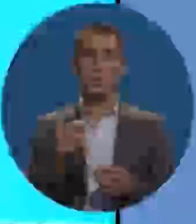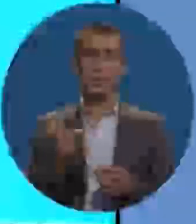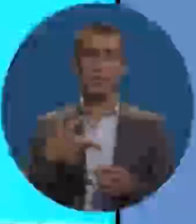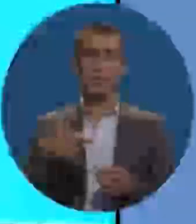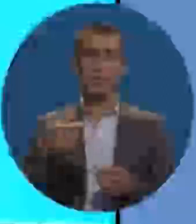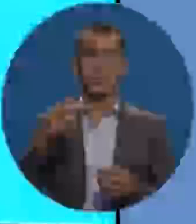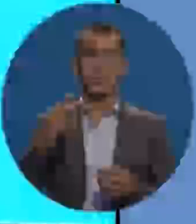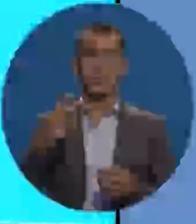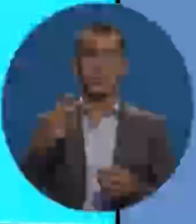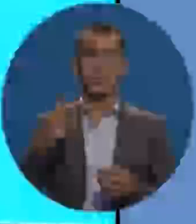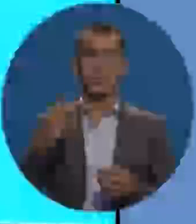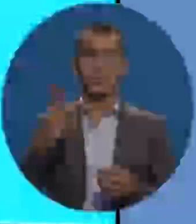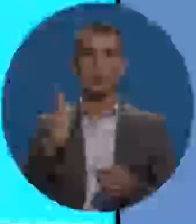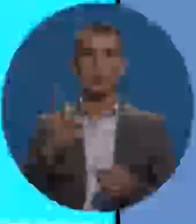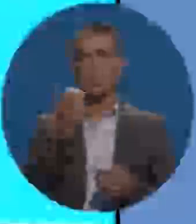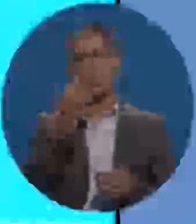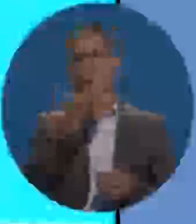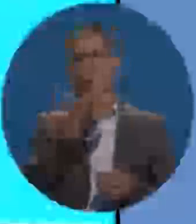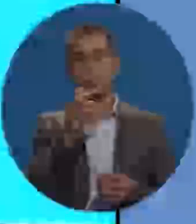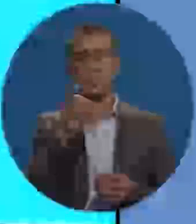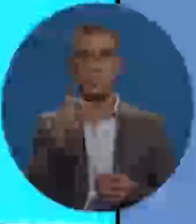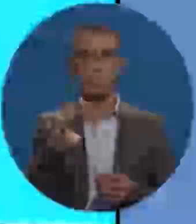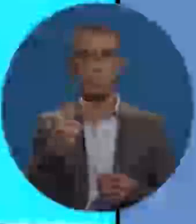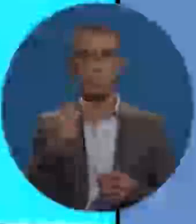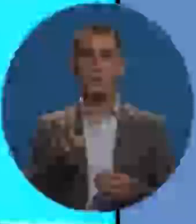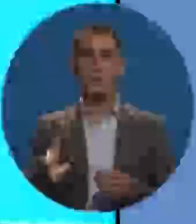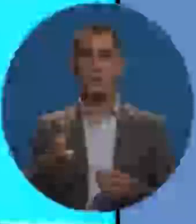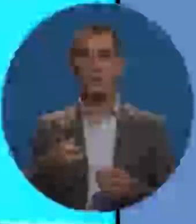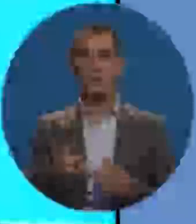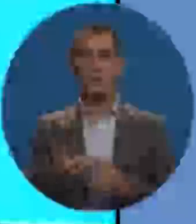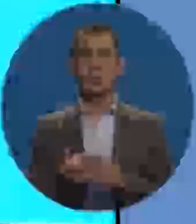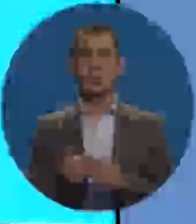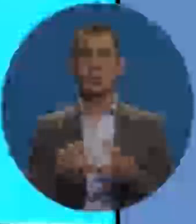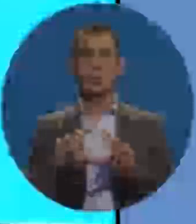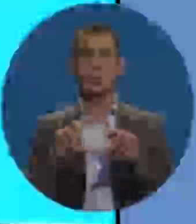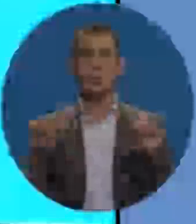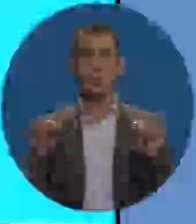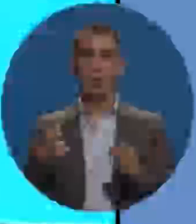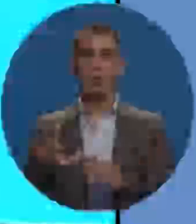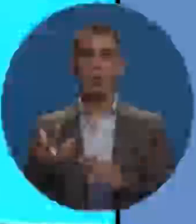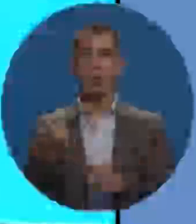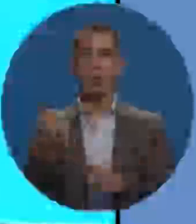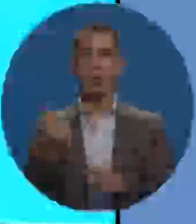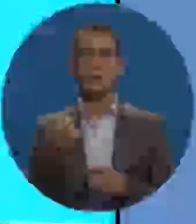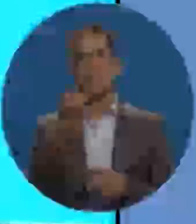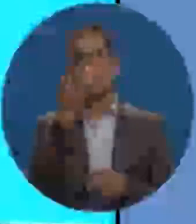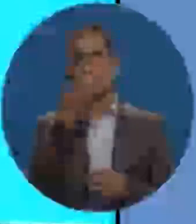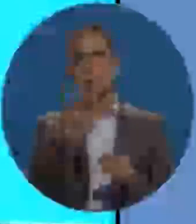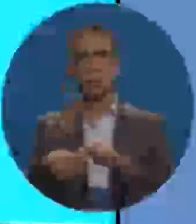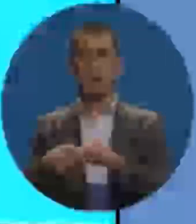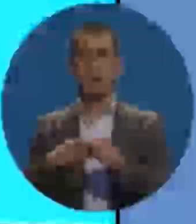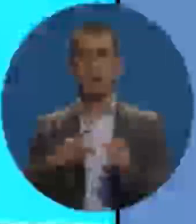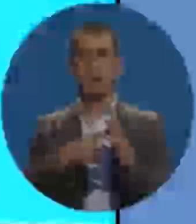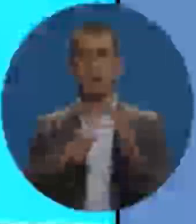гүллер. Олар 30 дана. Дүканға барлығы болып, қанша гүл алып келінген.